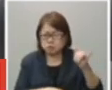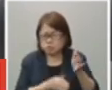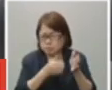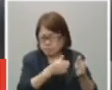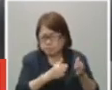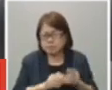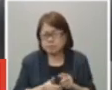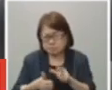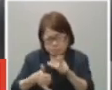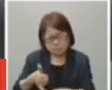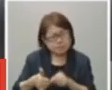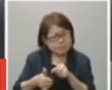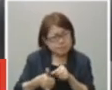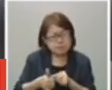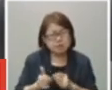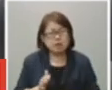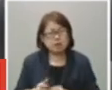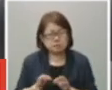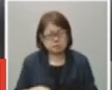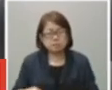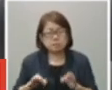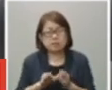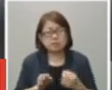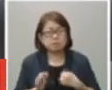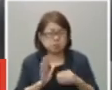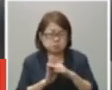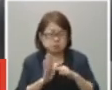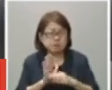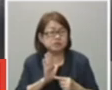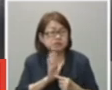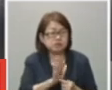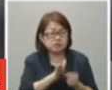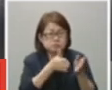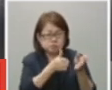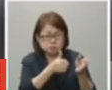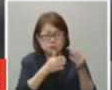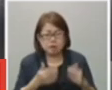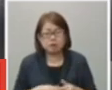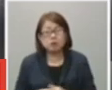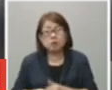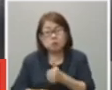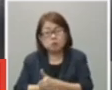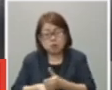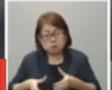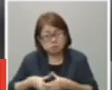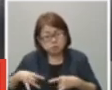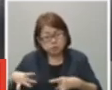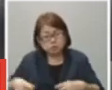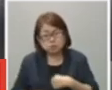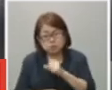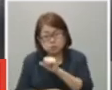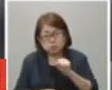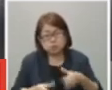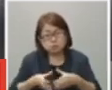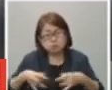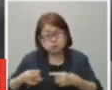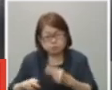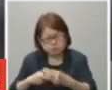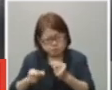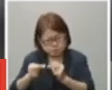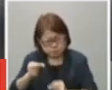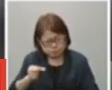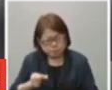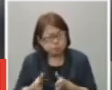ญครับตามยัตติที่ผมกล่าวหาตามยัตติที่ท่านผู้นำฝ่ายค้านเพื่อนสมาชิกฝ่ายค้านลงชื่อท่